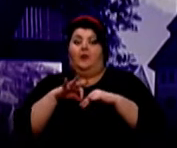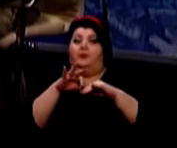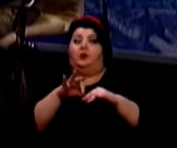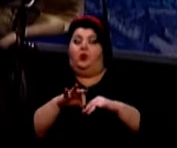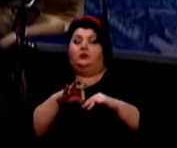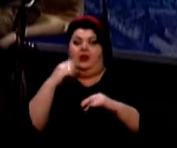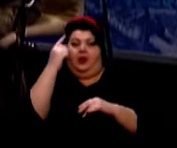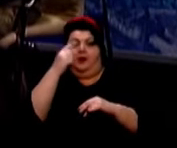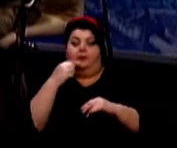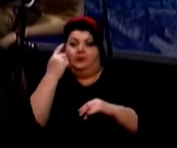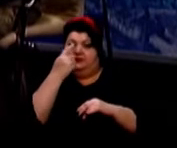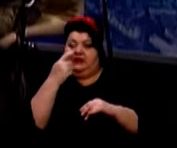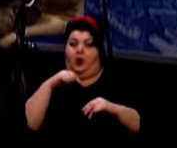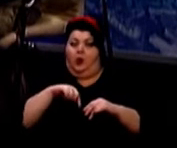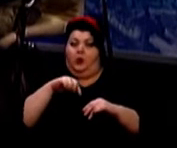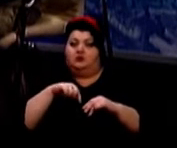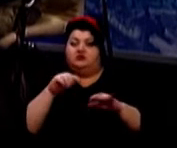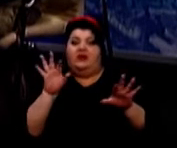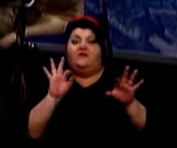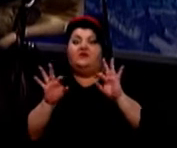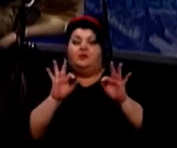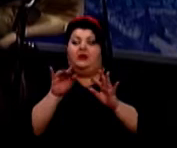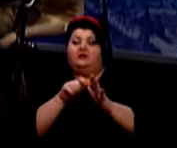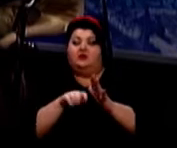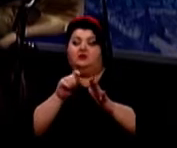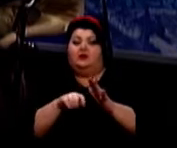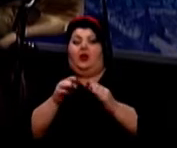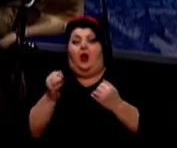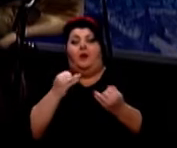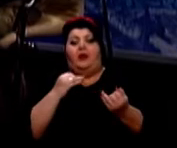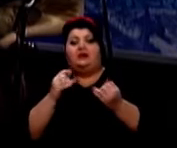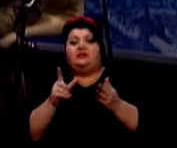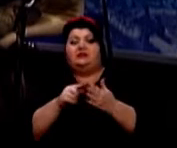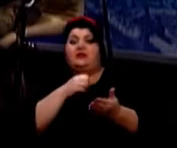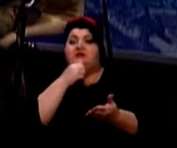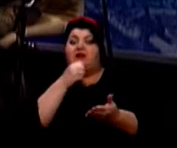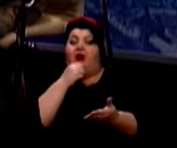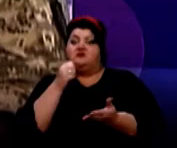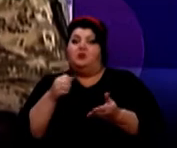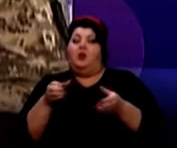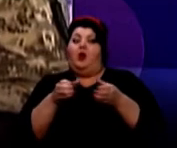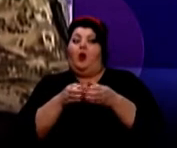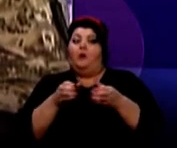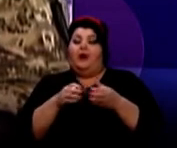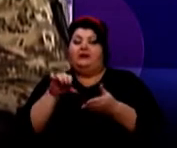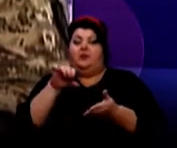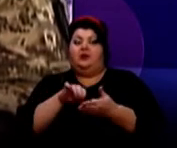це тестування, бесіда з старшим командою, представником цього війська,